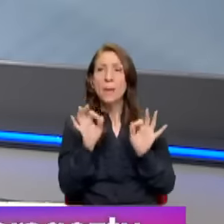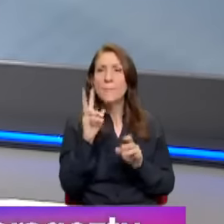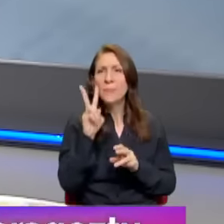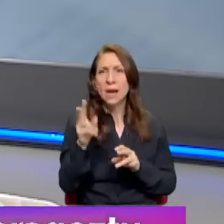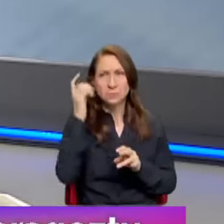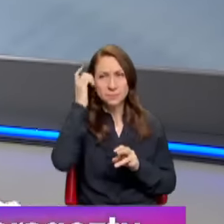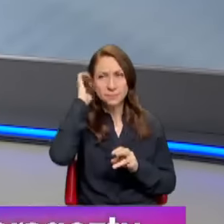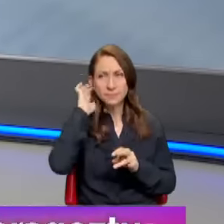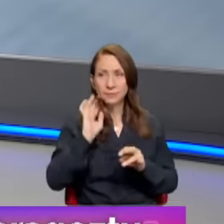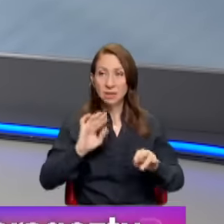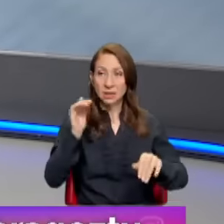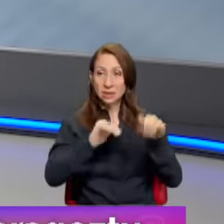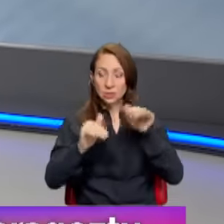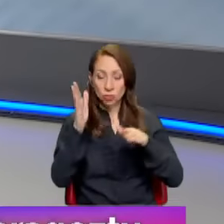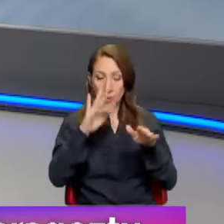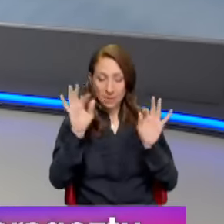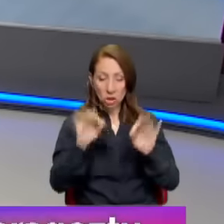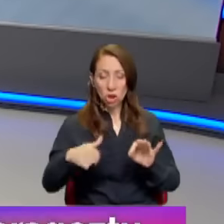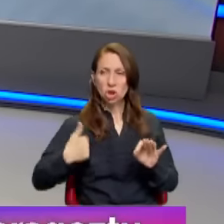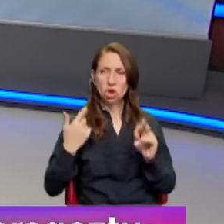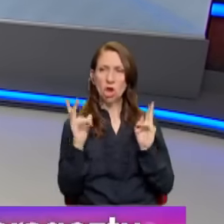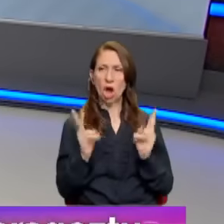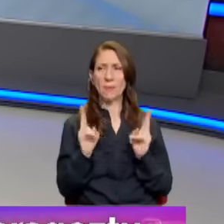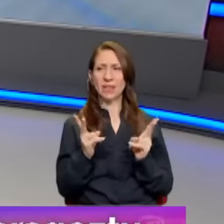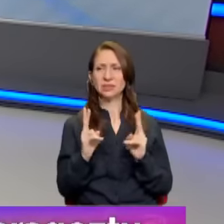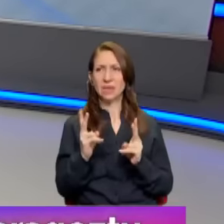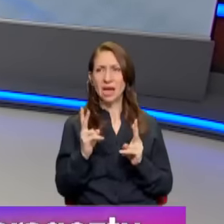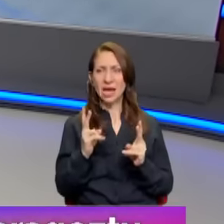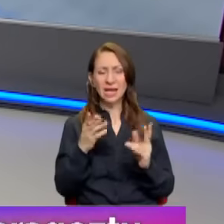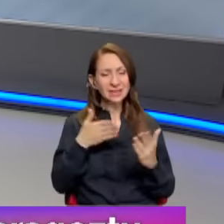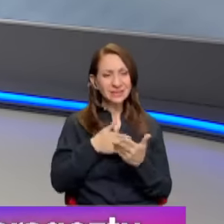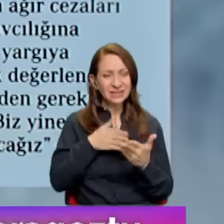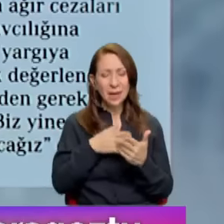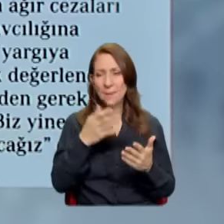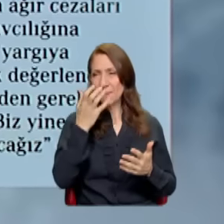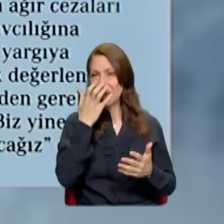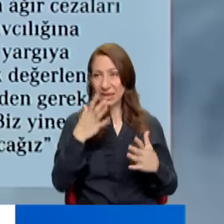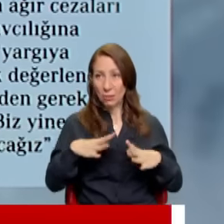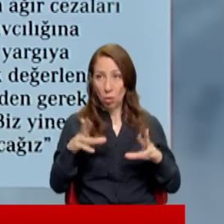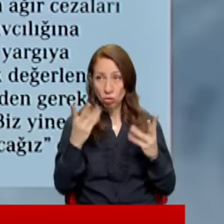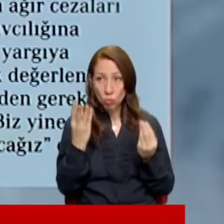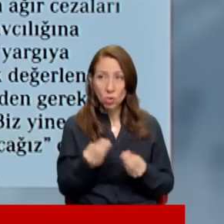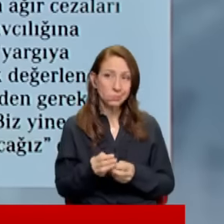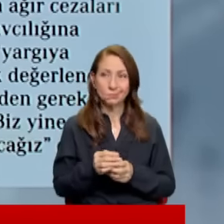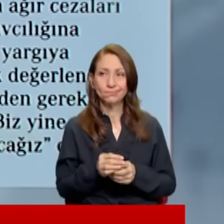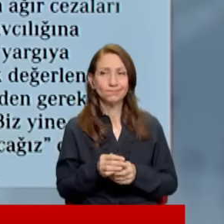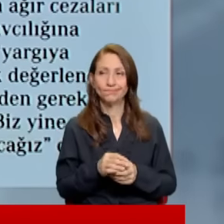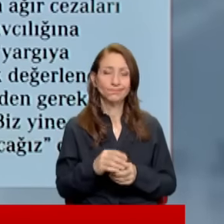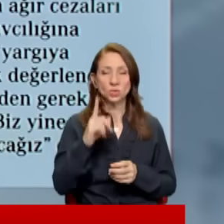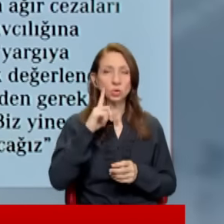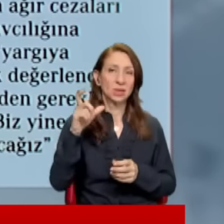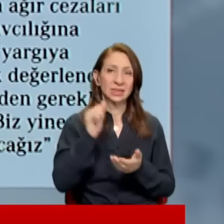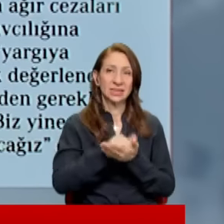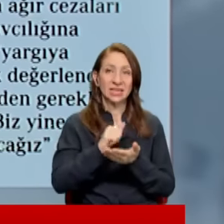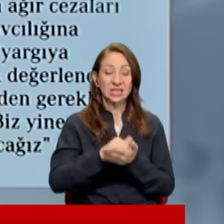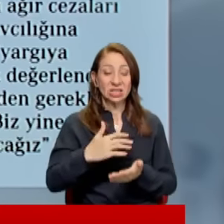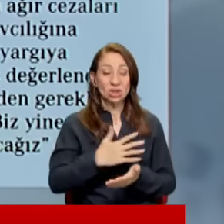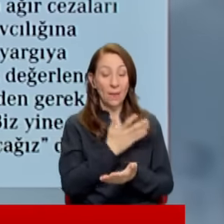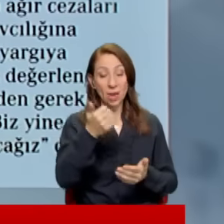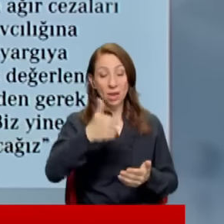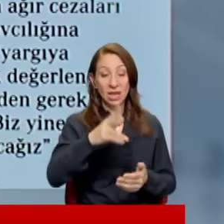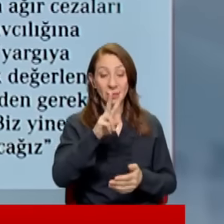bakalım seçim sonrası başlatılan normalleşme girişimleri beklentileri karşıladı mı hayır diyor Cumhuriyet Gazetesi CHP